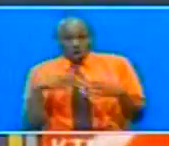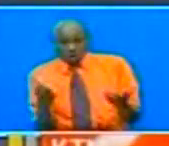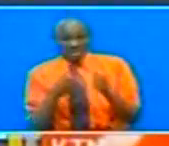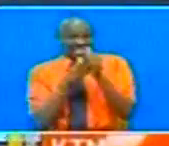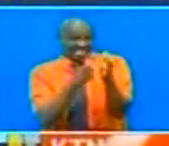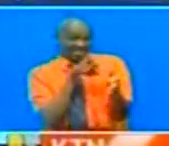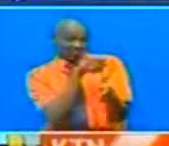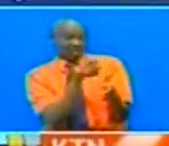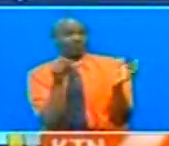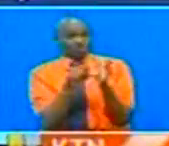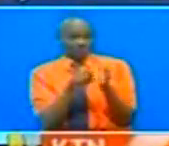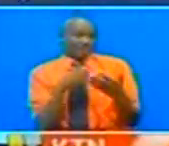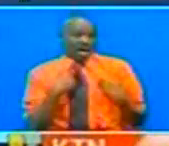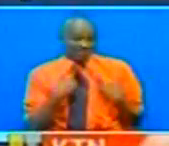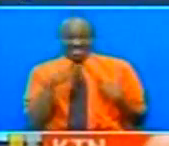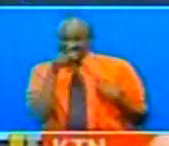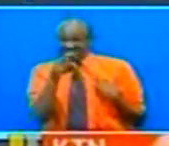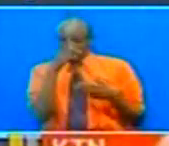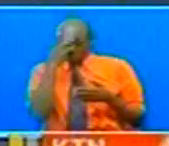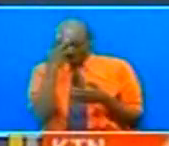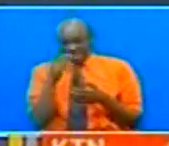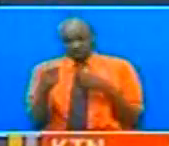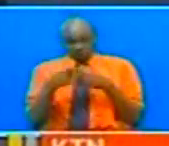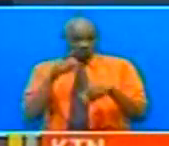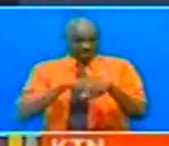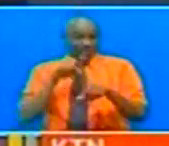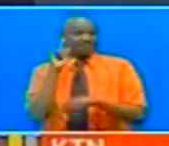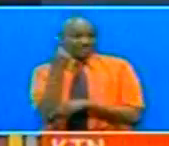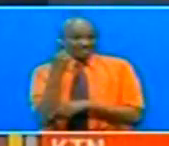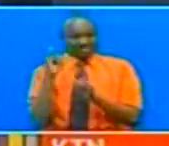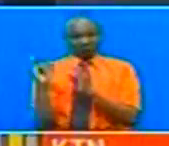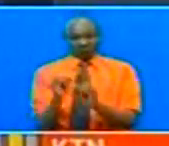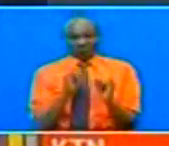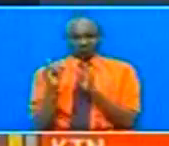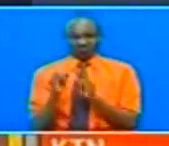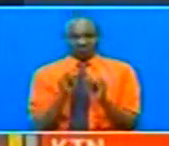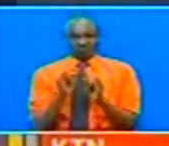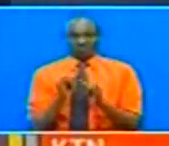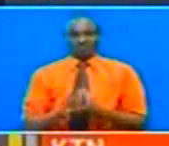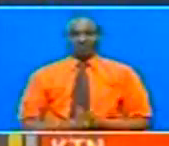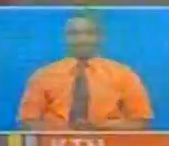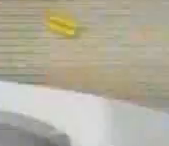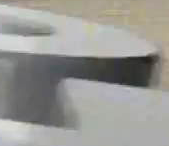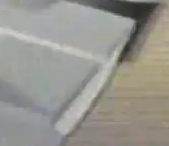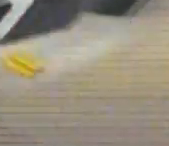viongozi walio na tatizo? Hayo yote ni katika muda usio mrefu, lakini kwanza tupate vidokezo.